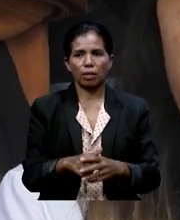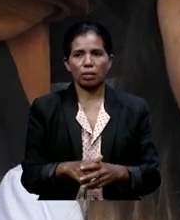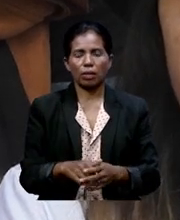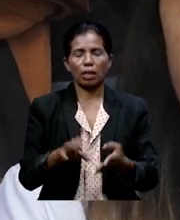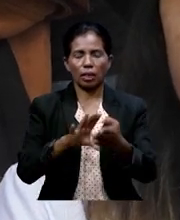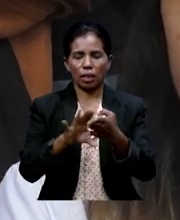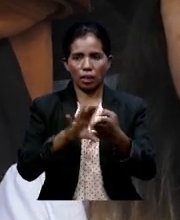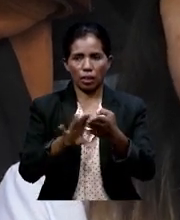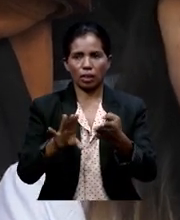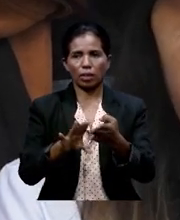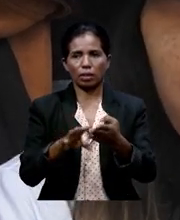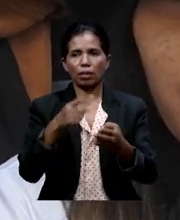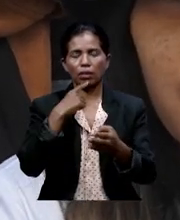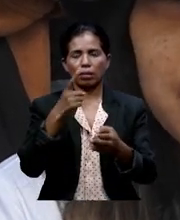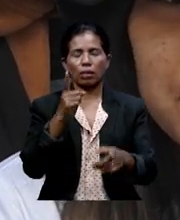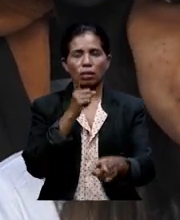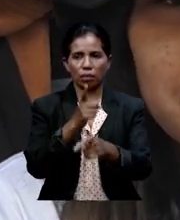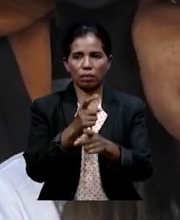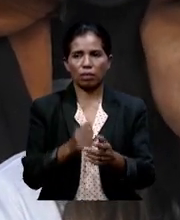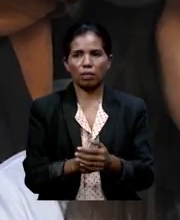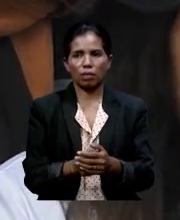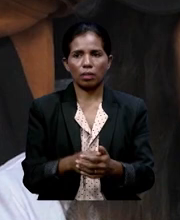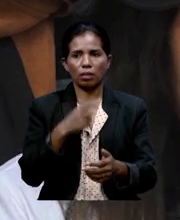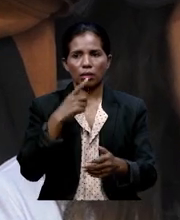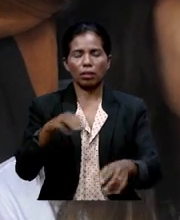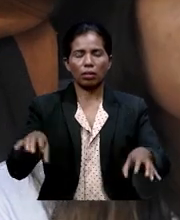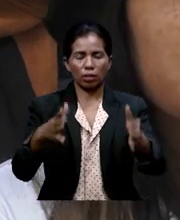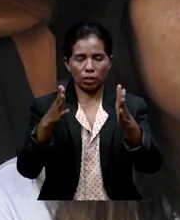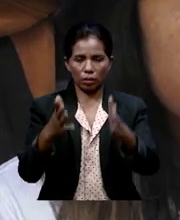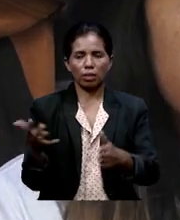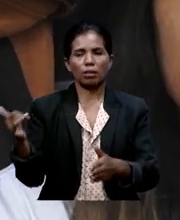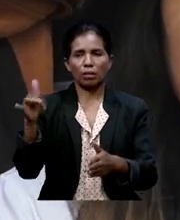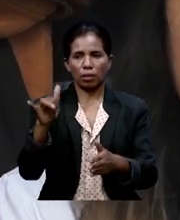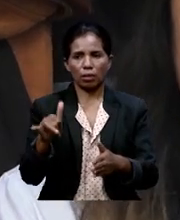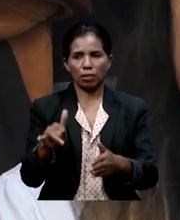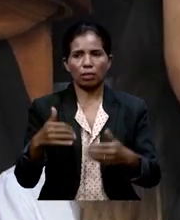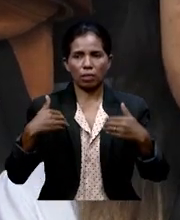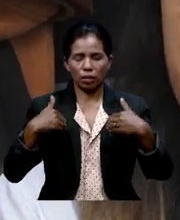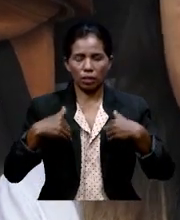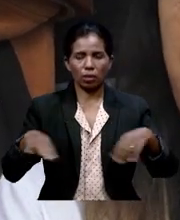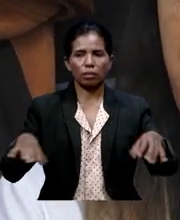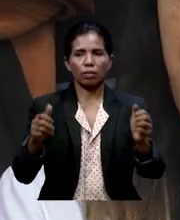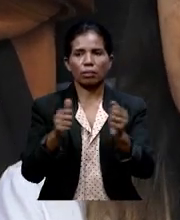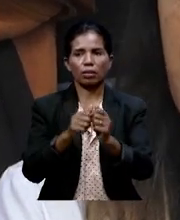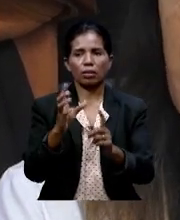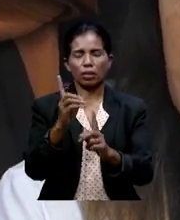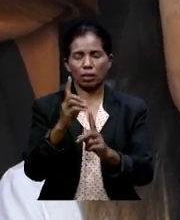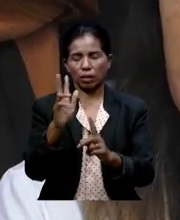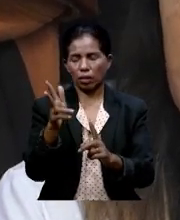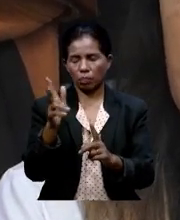notifikasau atate claro ona notifica de ba funcionar sirne ma maka dia kontrato to 31 Desember